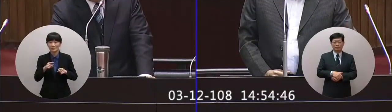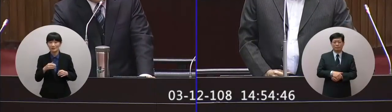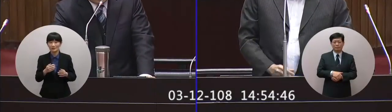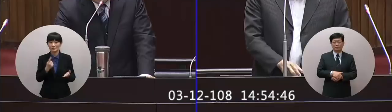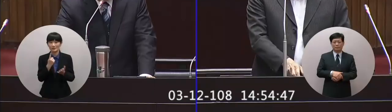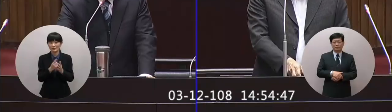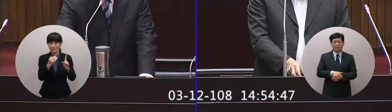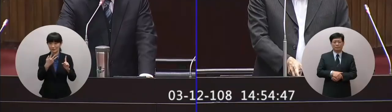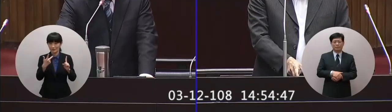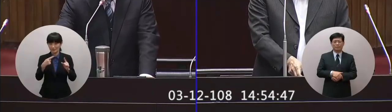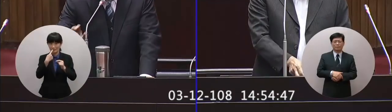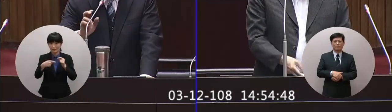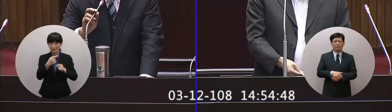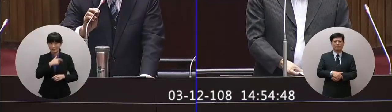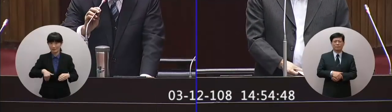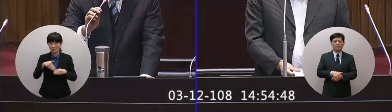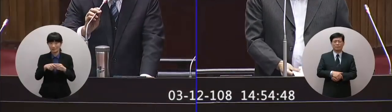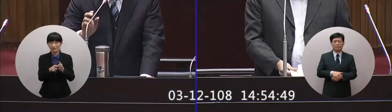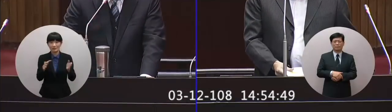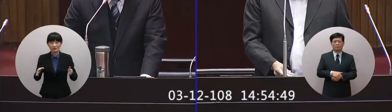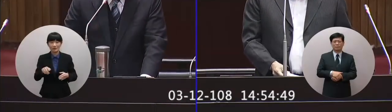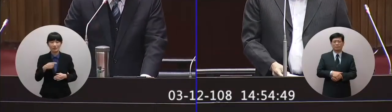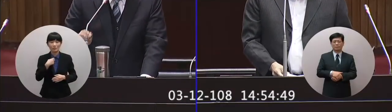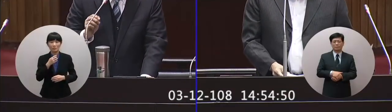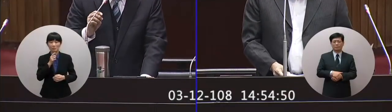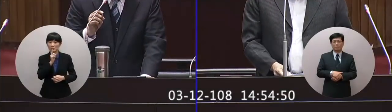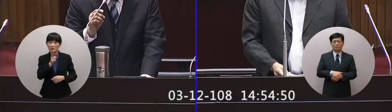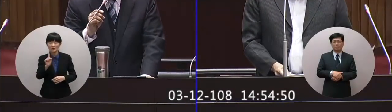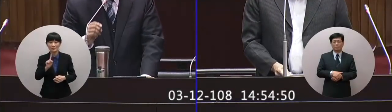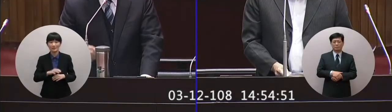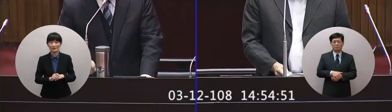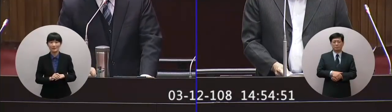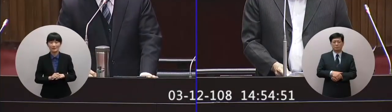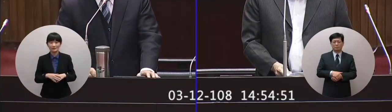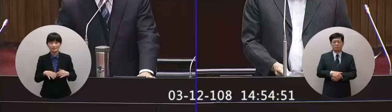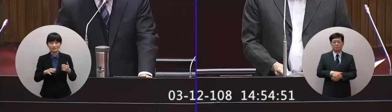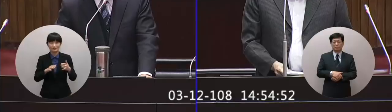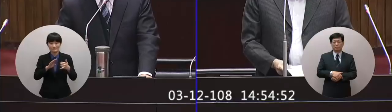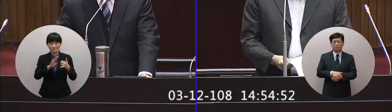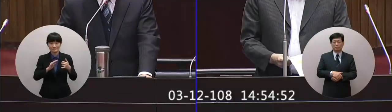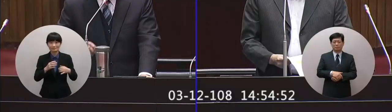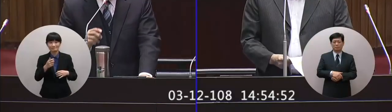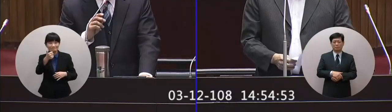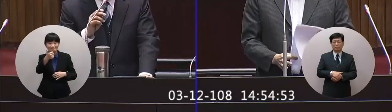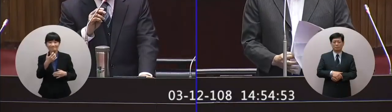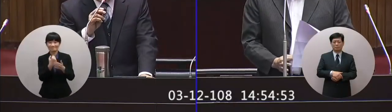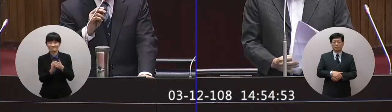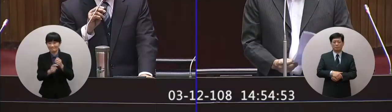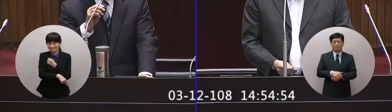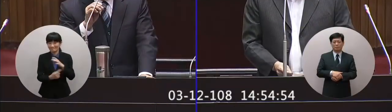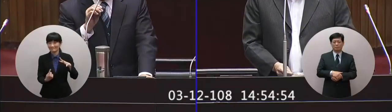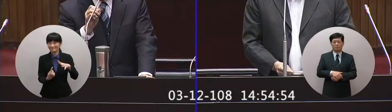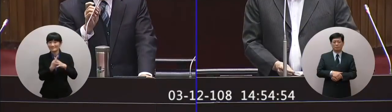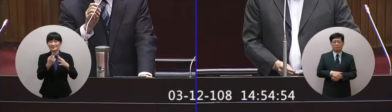员，1980年，我讲人人讲好酒沉红底，屏东人敢着徛买毛